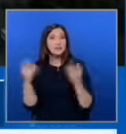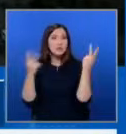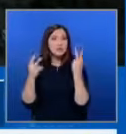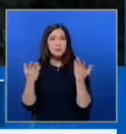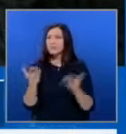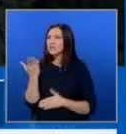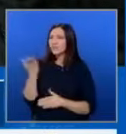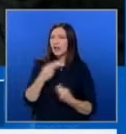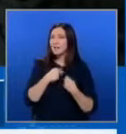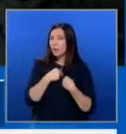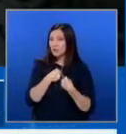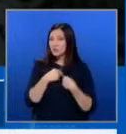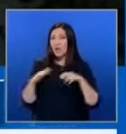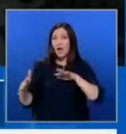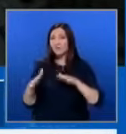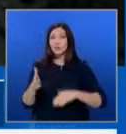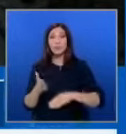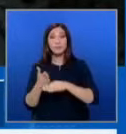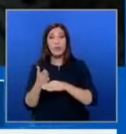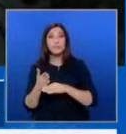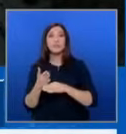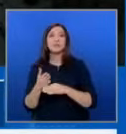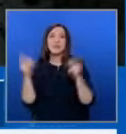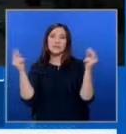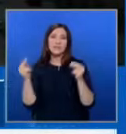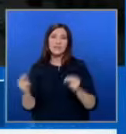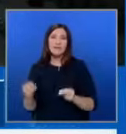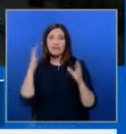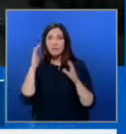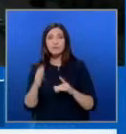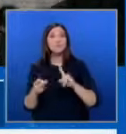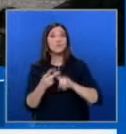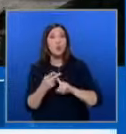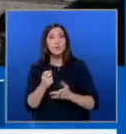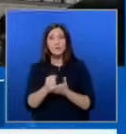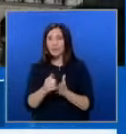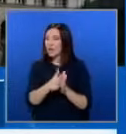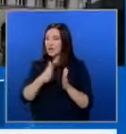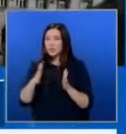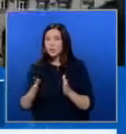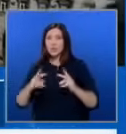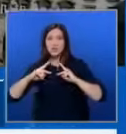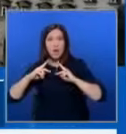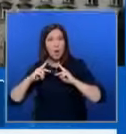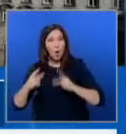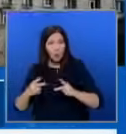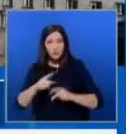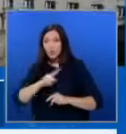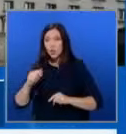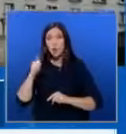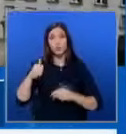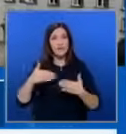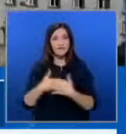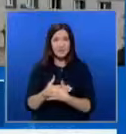разберат какви са техните нагласи за евентуална подкрепа за излъчване на правителство с втория мандат. Срокът за отговор е до